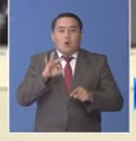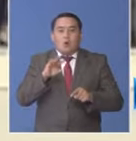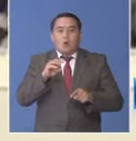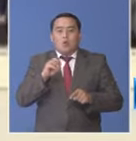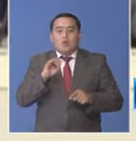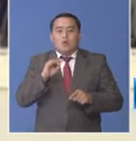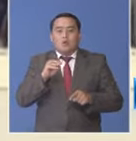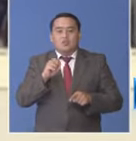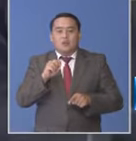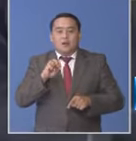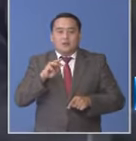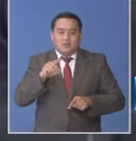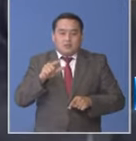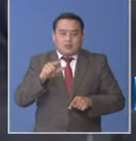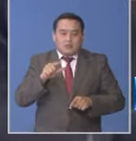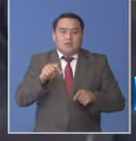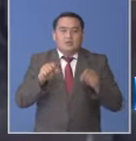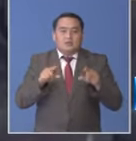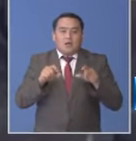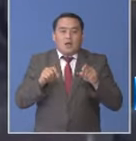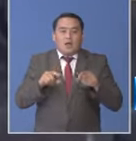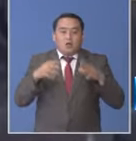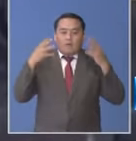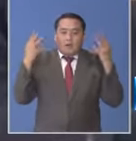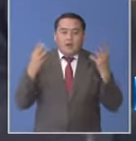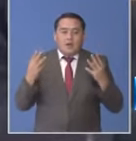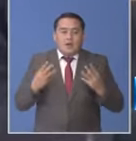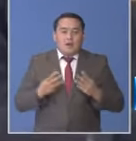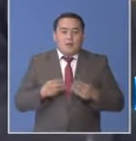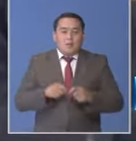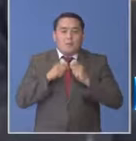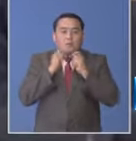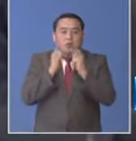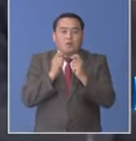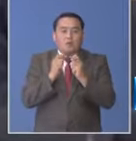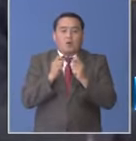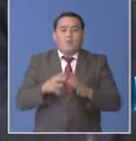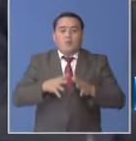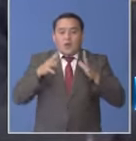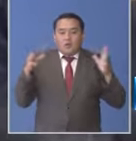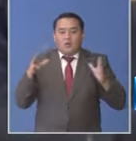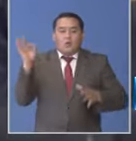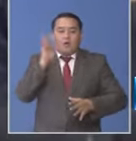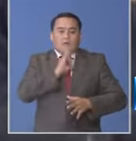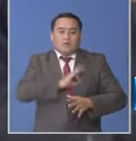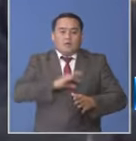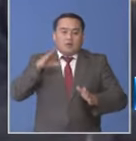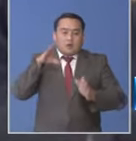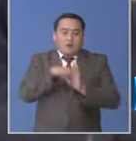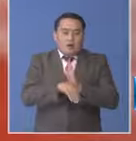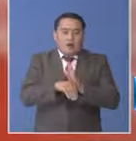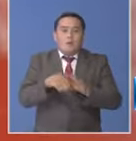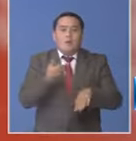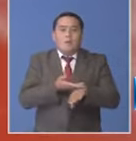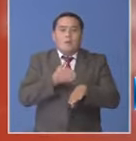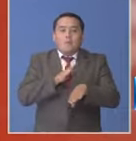церемонии открытия состоялось вручение премии «Золотого льва» Святого Марка, присуждаемой за большой вклад в кинематограф. Ее обладателем стал польский